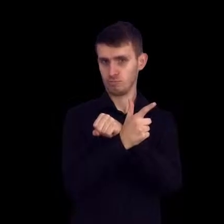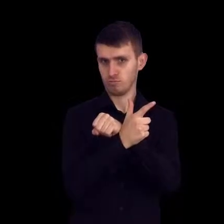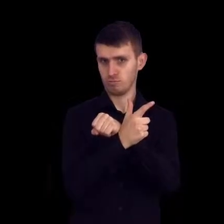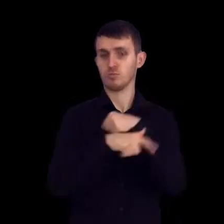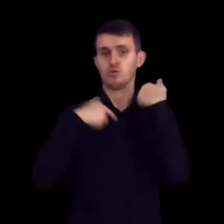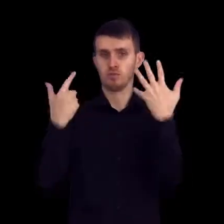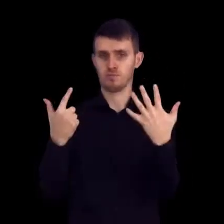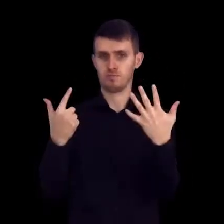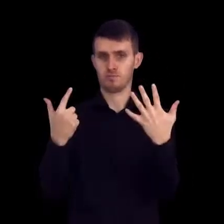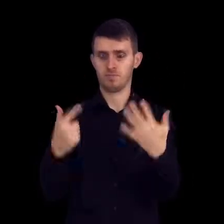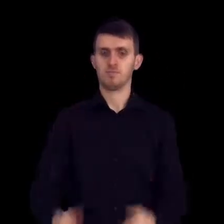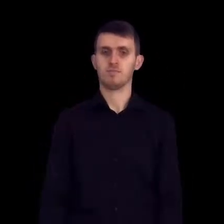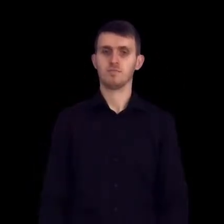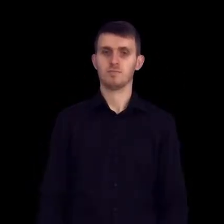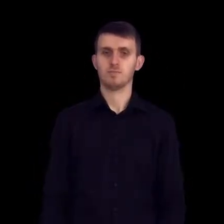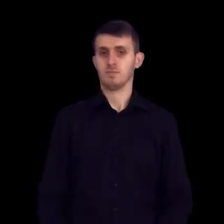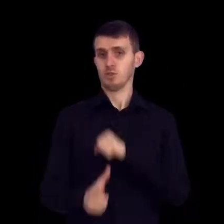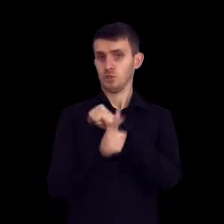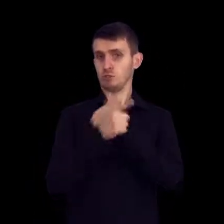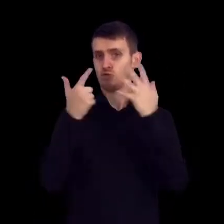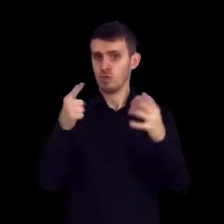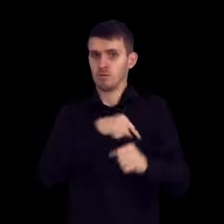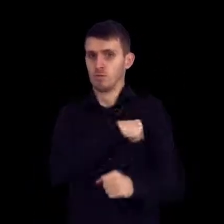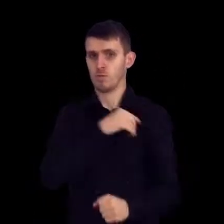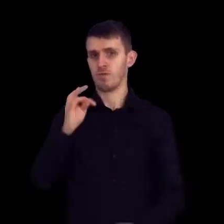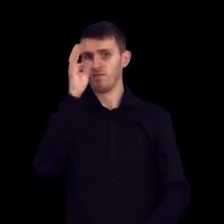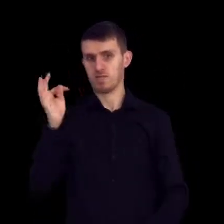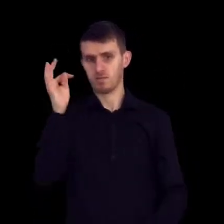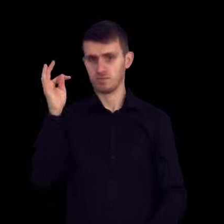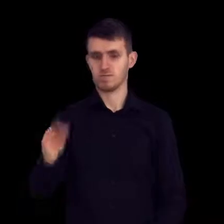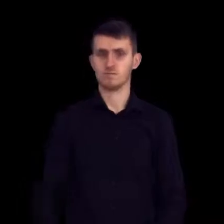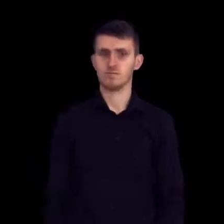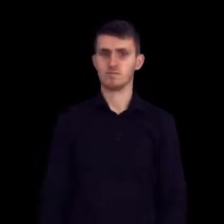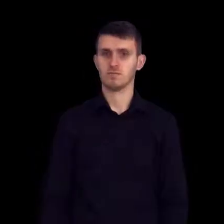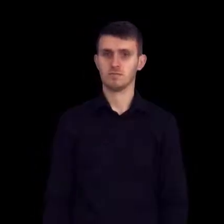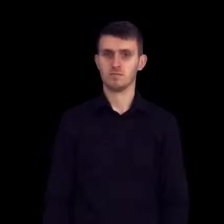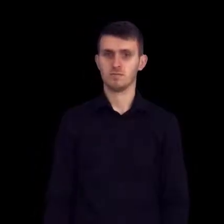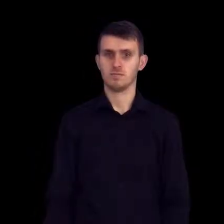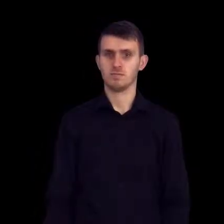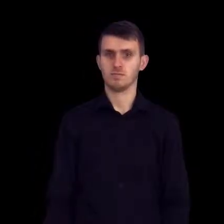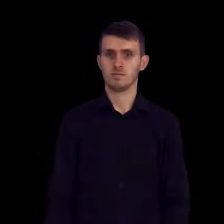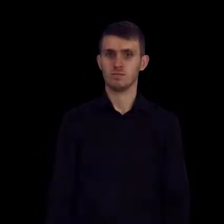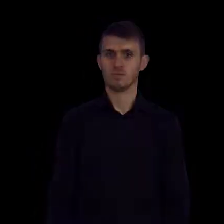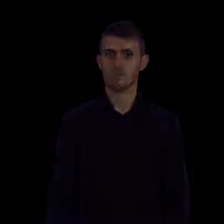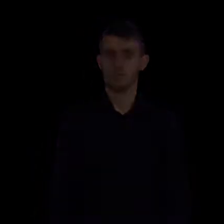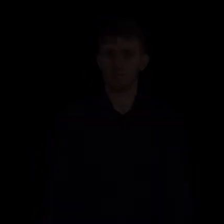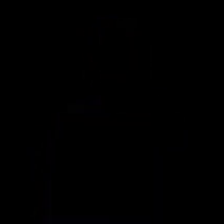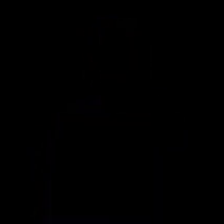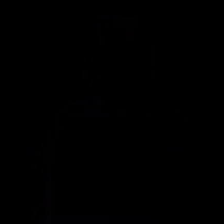45 dodać 32 równa się 7777 stopni Fahrenheita i